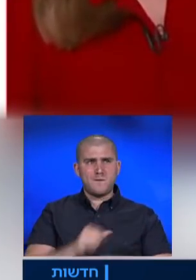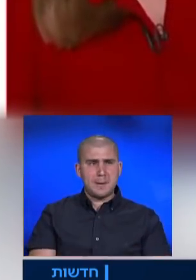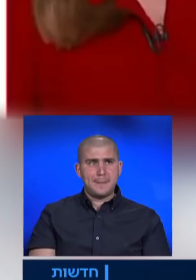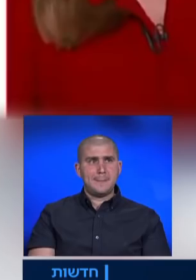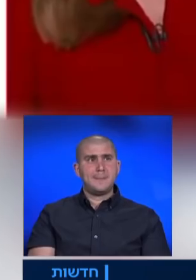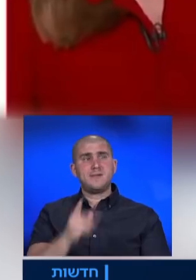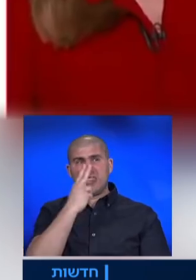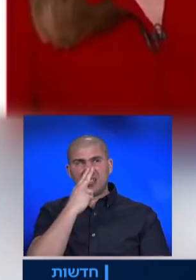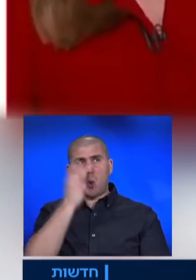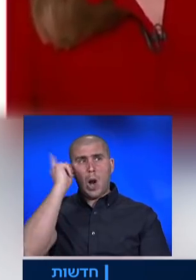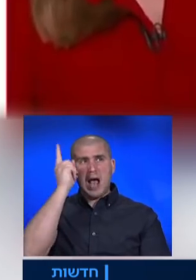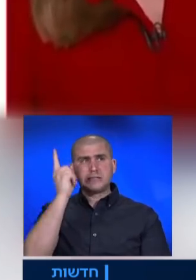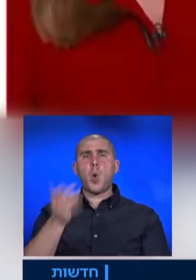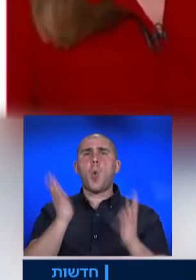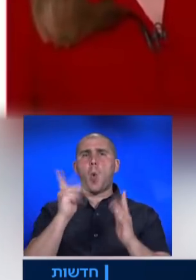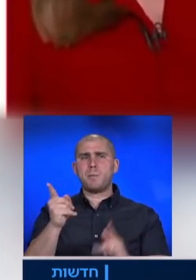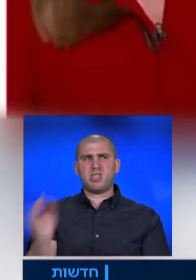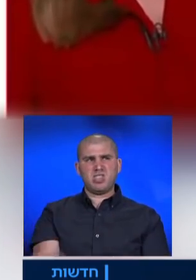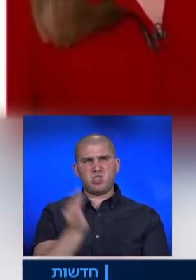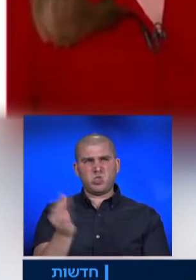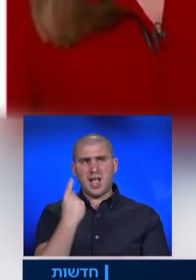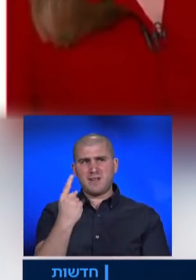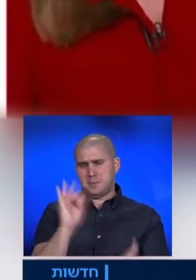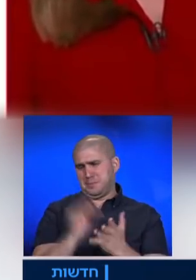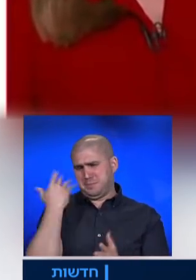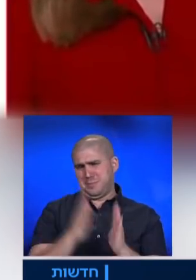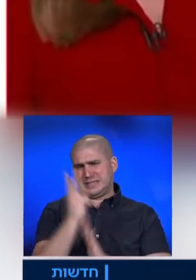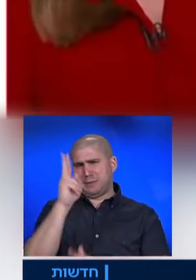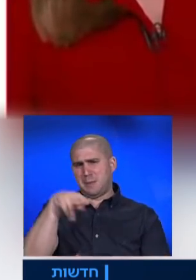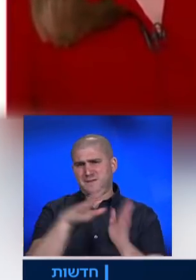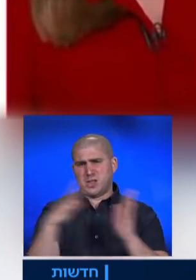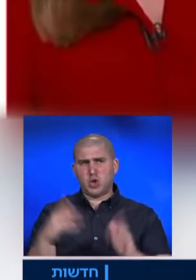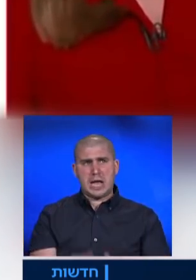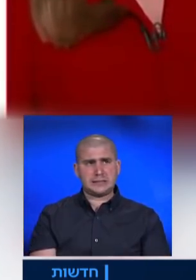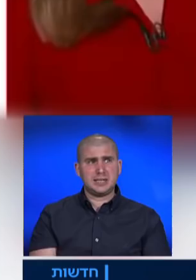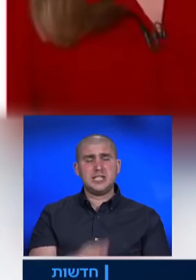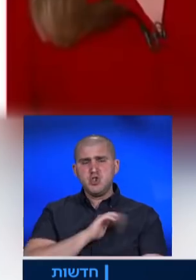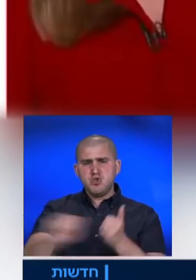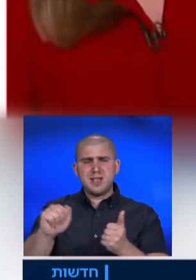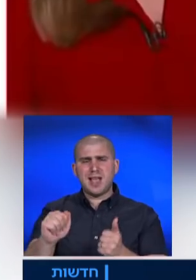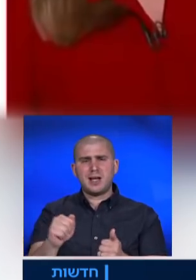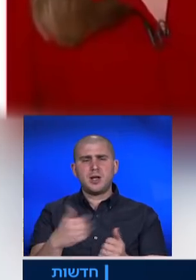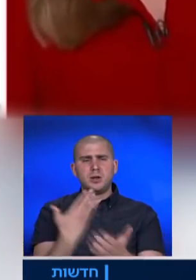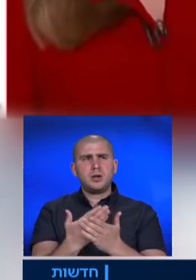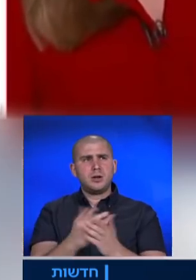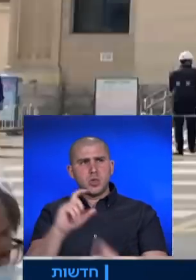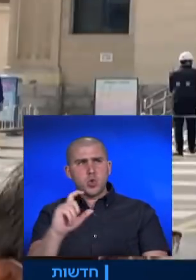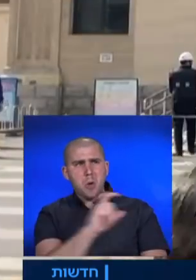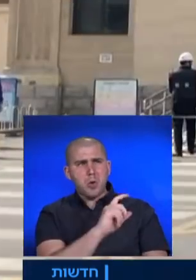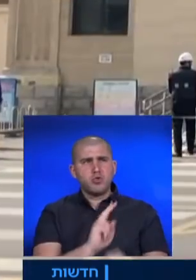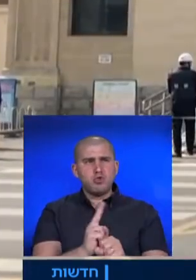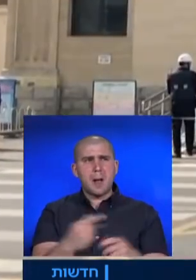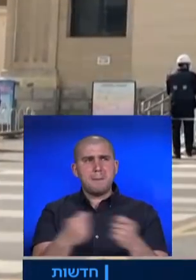warn about the seriousness of this virus in December of 2019, of destroying samples, of lying about human-to-human